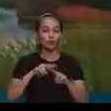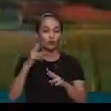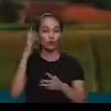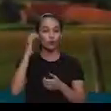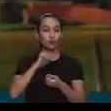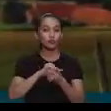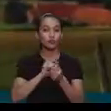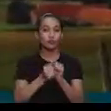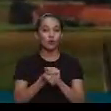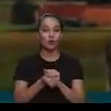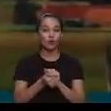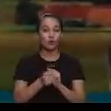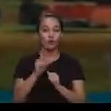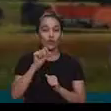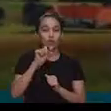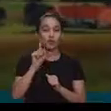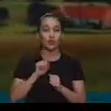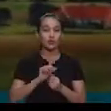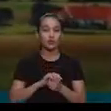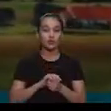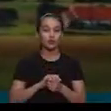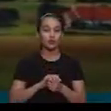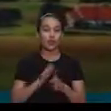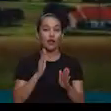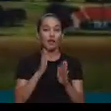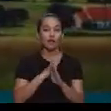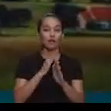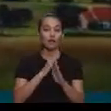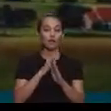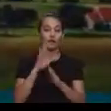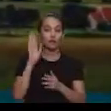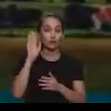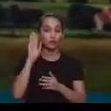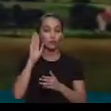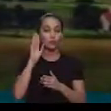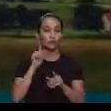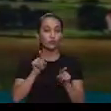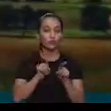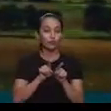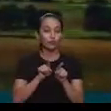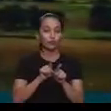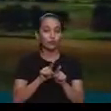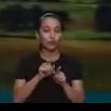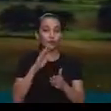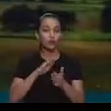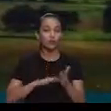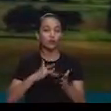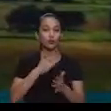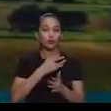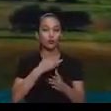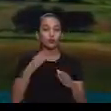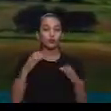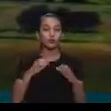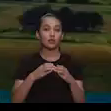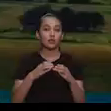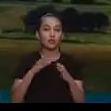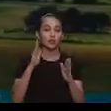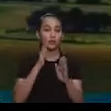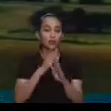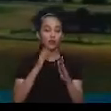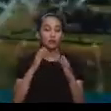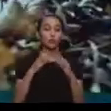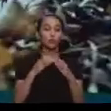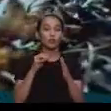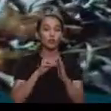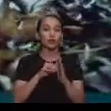tosh, tabiiy gaz, bulut, havo, suv kabilar jonsiz tabiatning tarkibiy